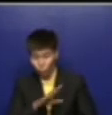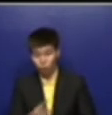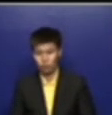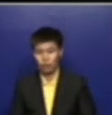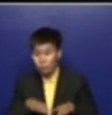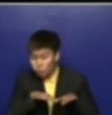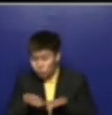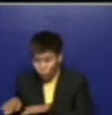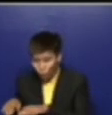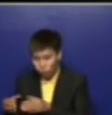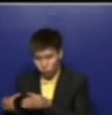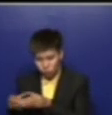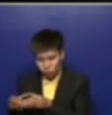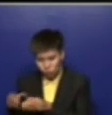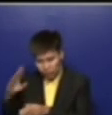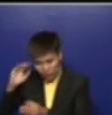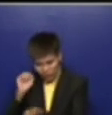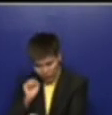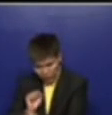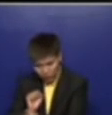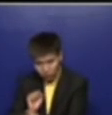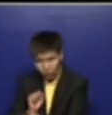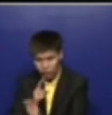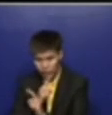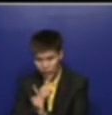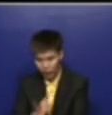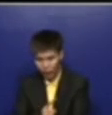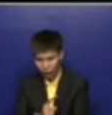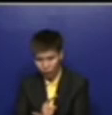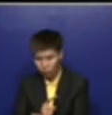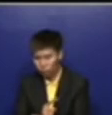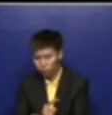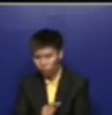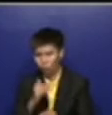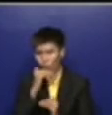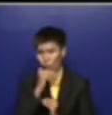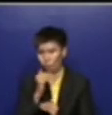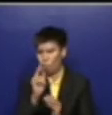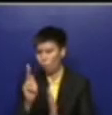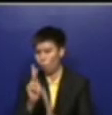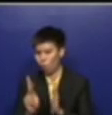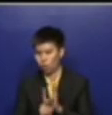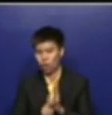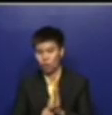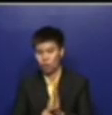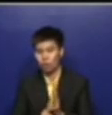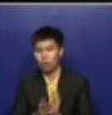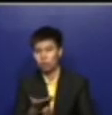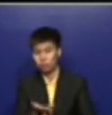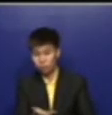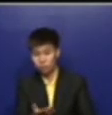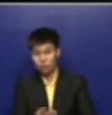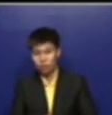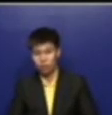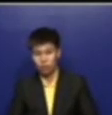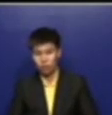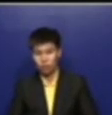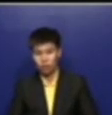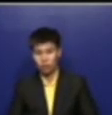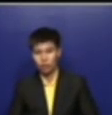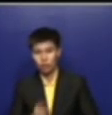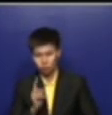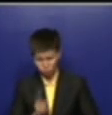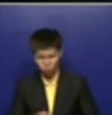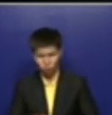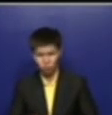ควบคุมการชุมนุมให้เป็นไปตามกรอบกฎหมายท่านต้องยืนยันต่อสภาแห่งนี้นะครับว่าจะไม่ใช้กำลังในการที่